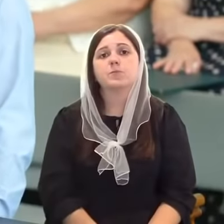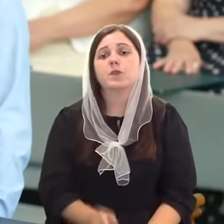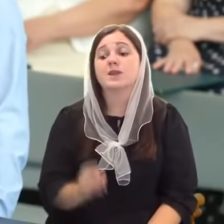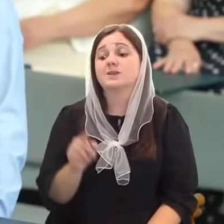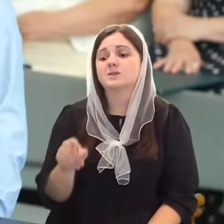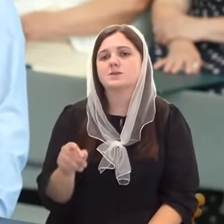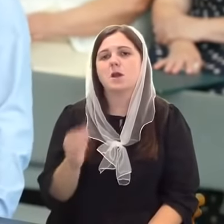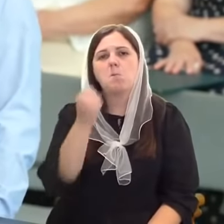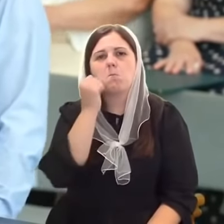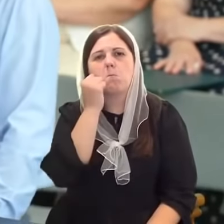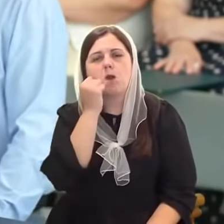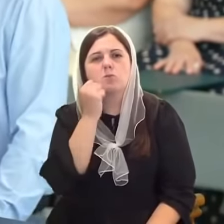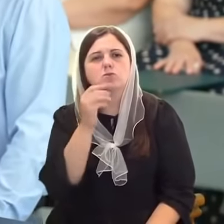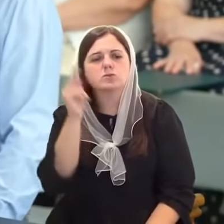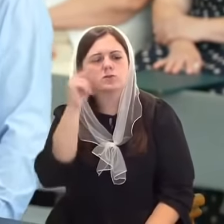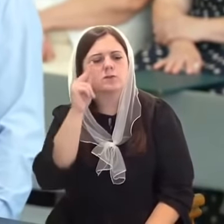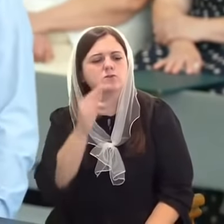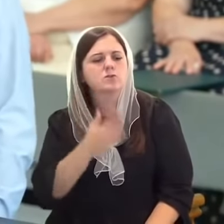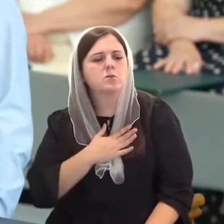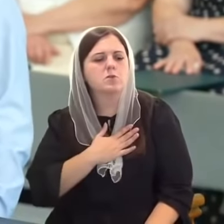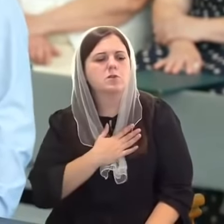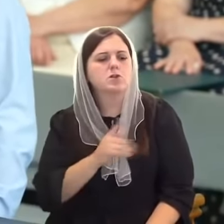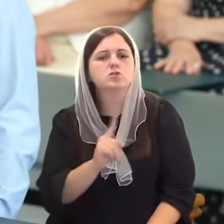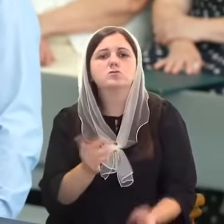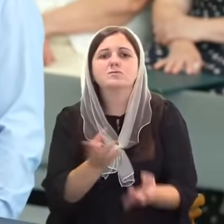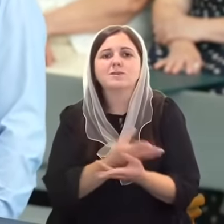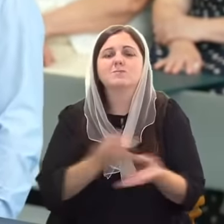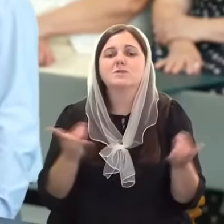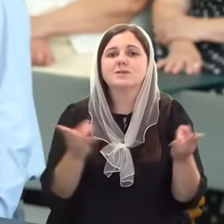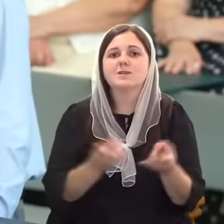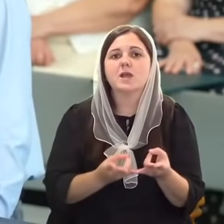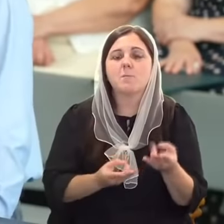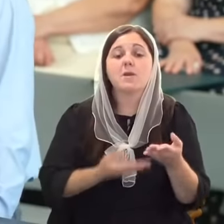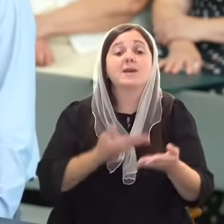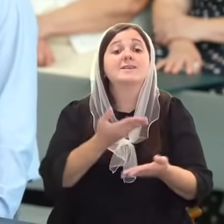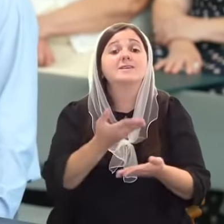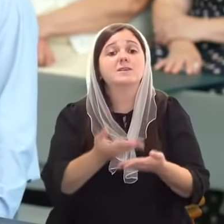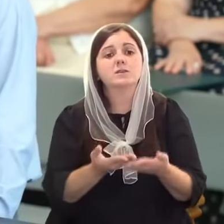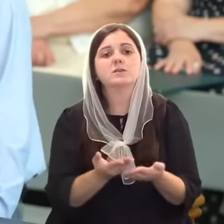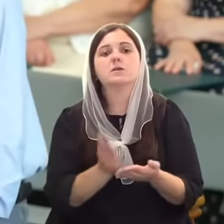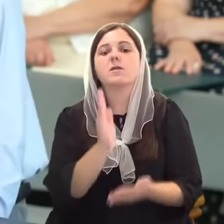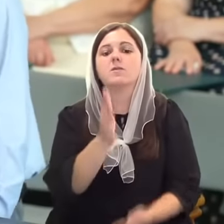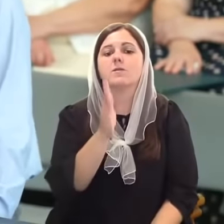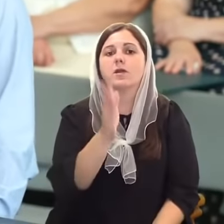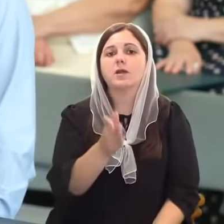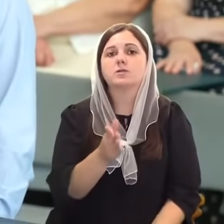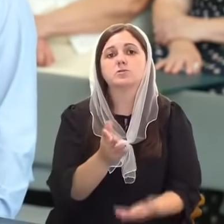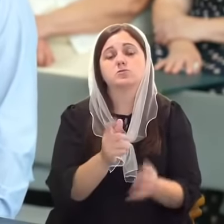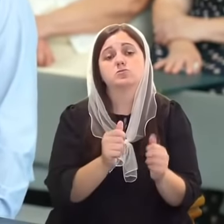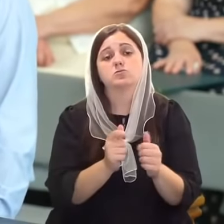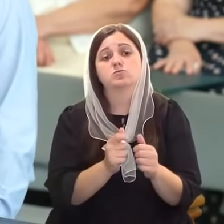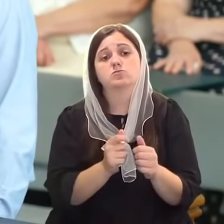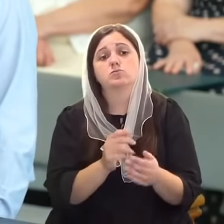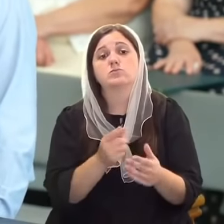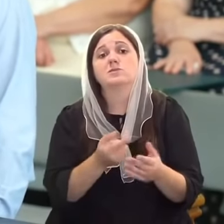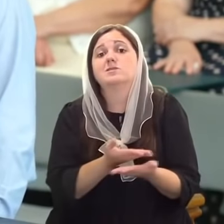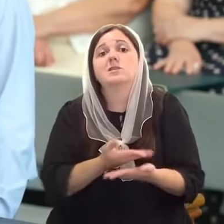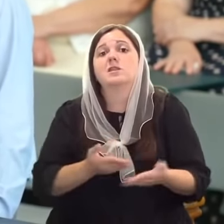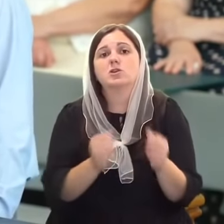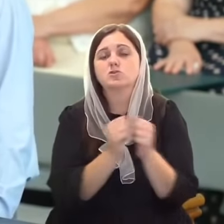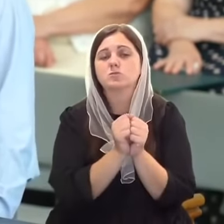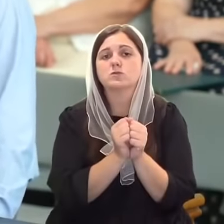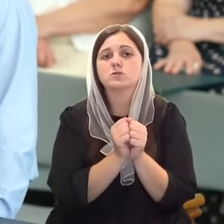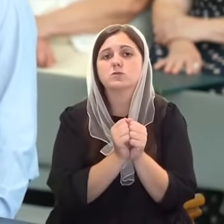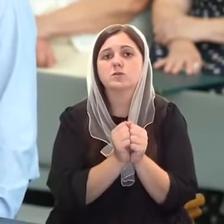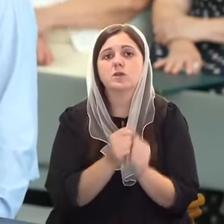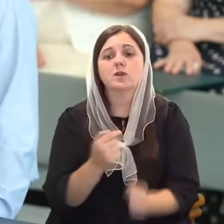Эта бабушка Маша научила меня, что нам нужно идти дальше, чем наша молитва. Она